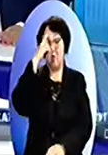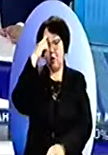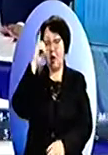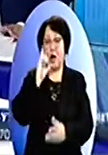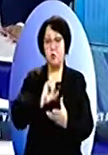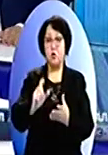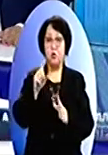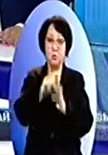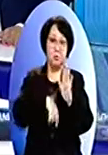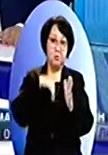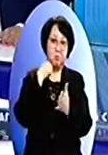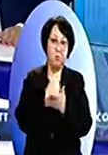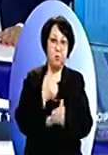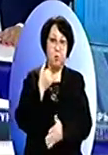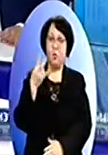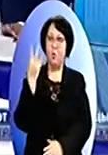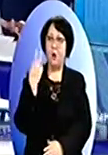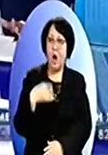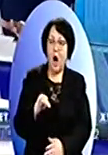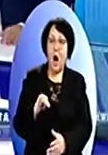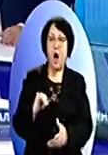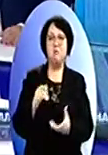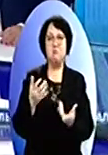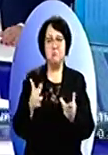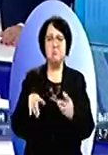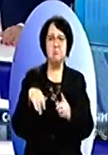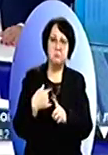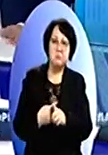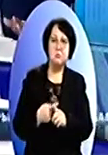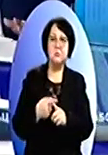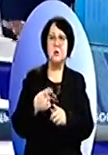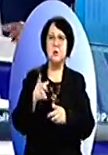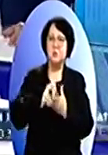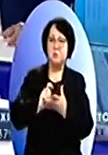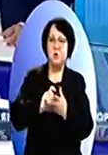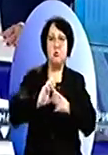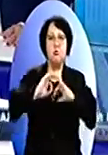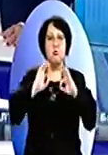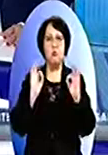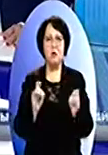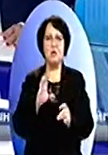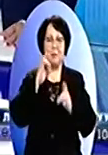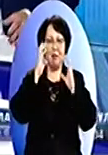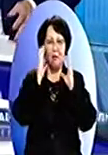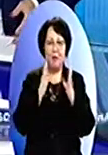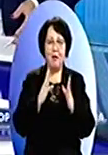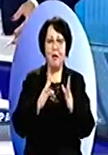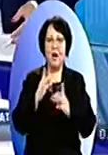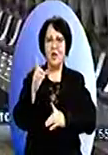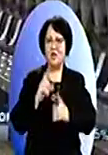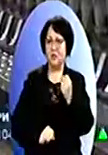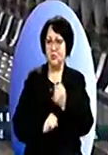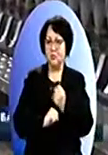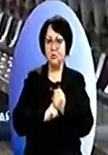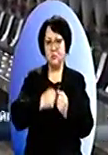уулуурхагаас бусад салбарын бүтээгдэхүүн үйлдвэрлэлийг дэмжиж экспортлог нөхцөлийг бүрдүүлэхэд засгийн газар анхаарал хандуулах юм а.